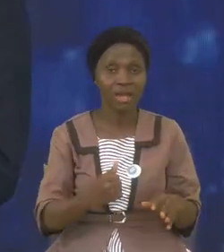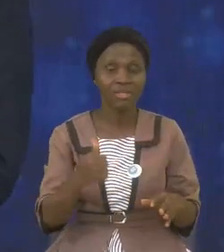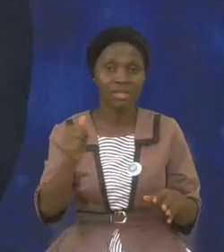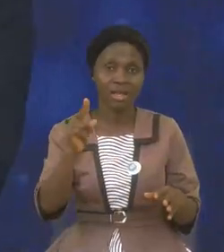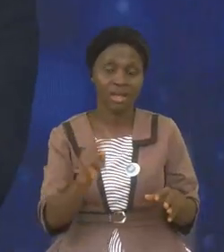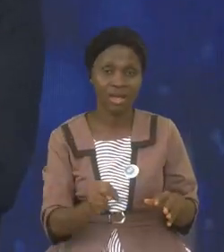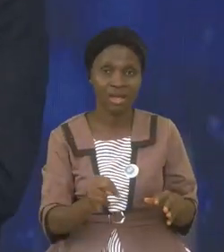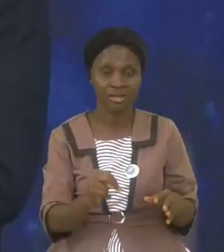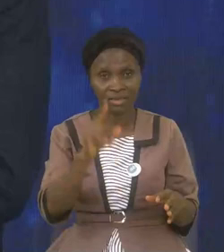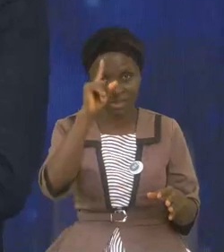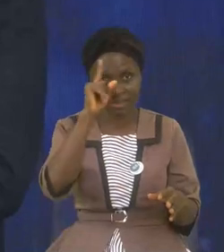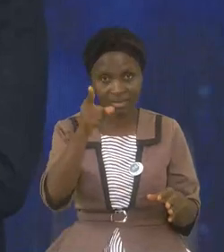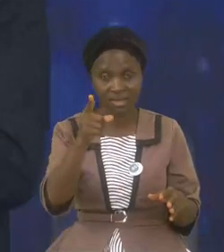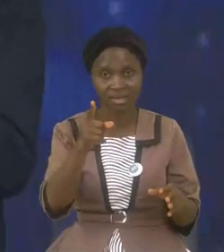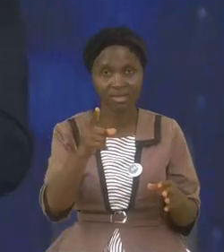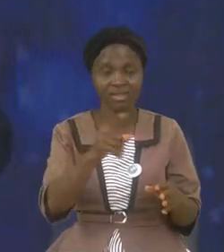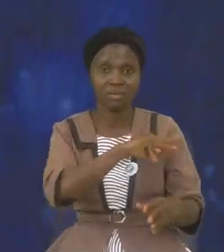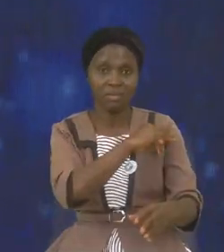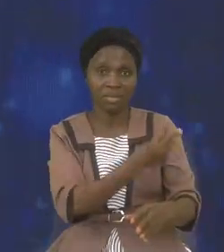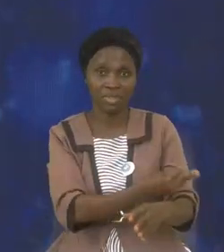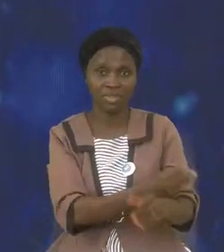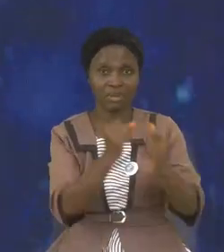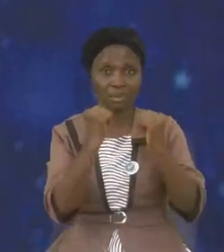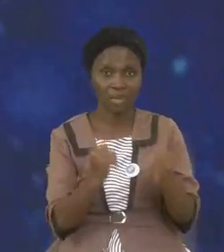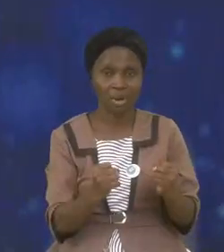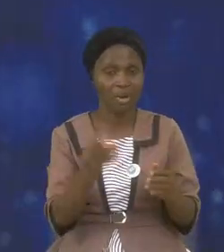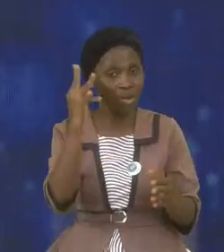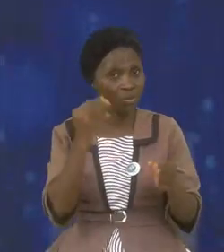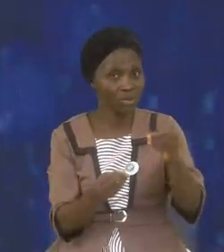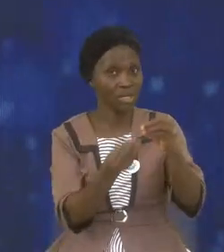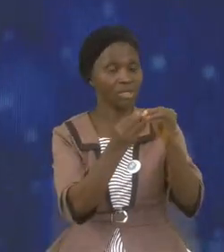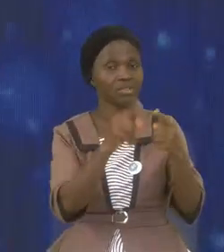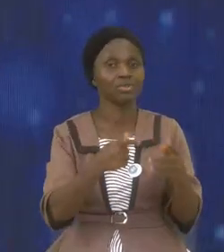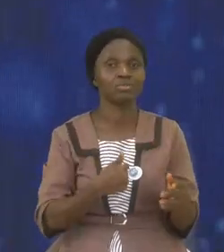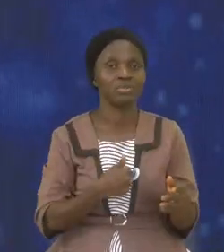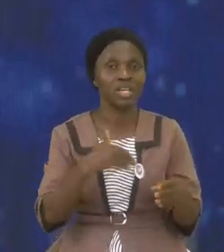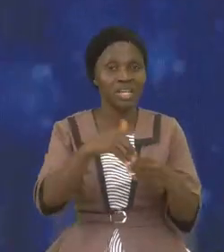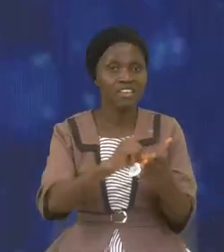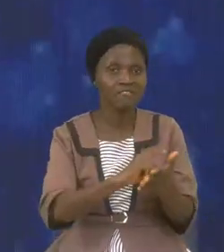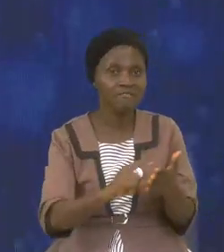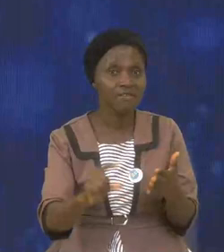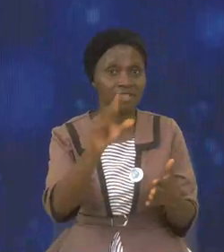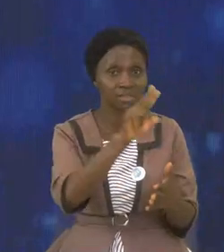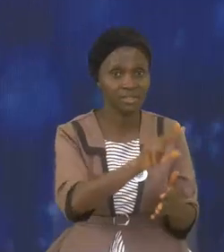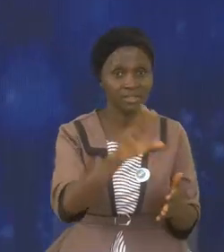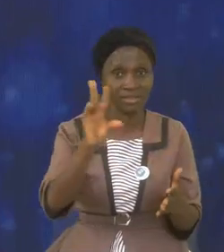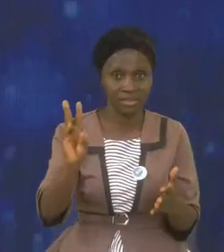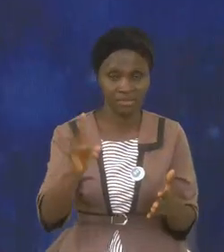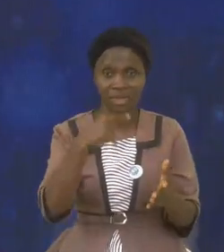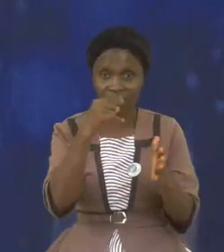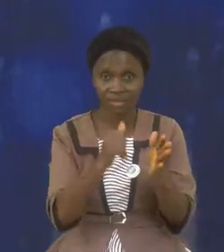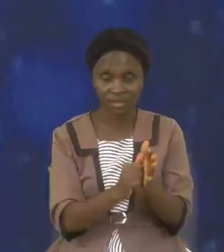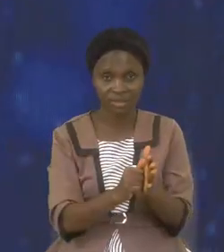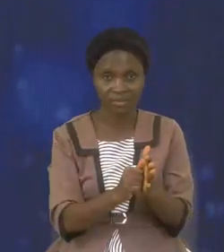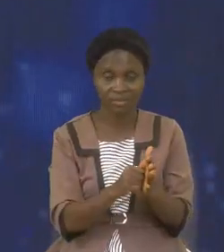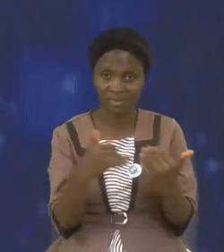royaume et ma puissance ne fit que s'accroître. Maintenant, il